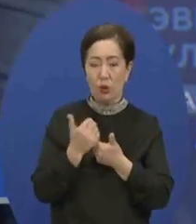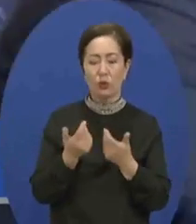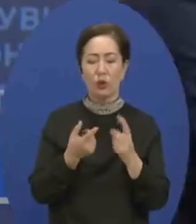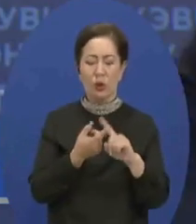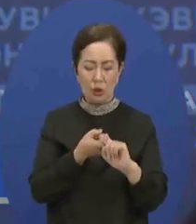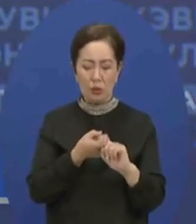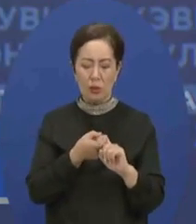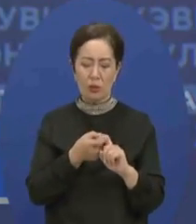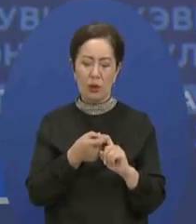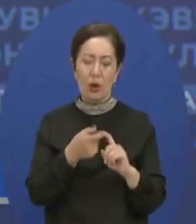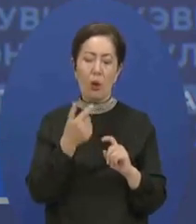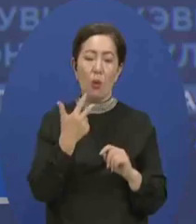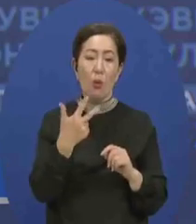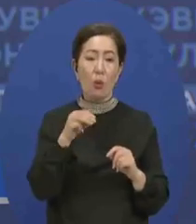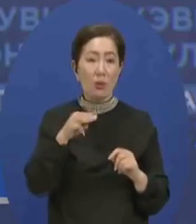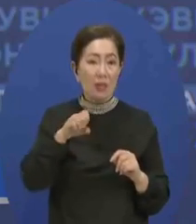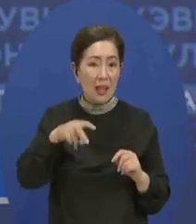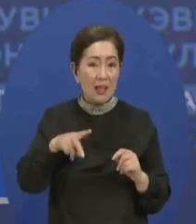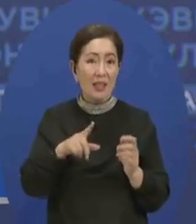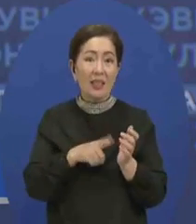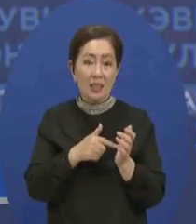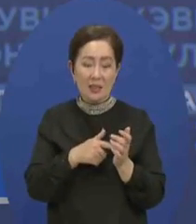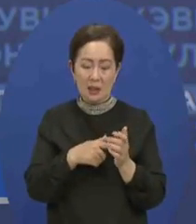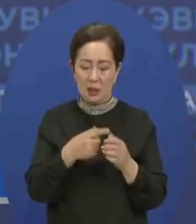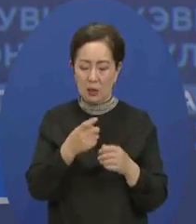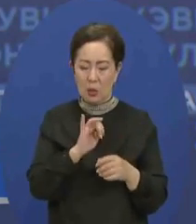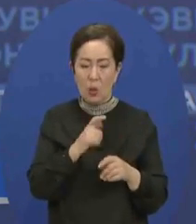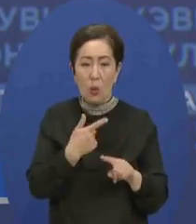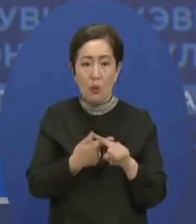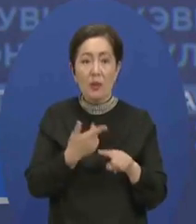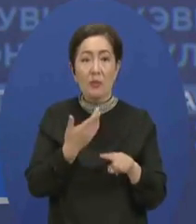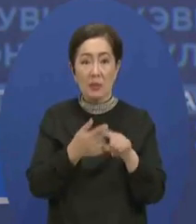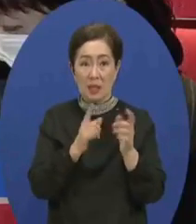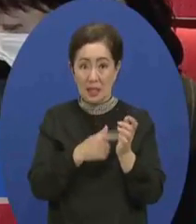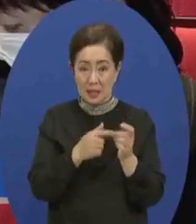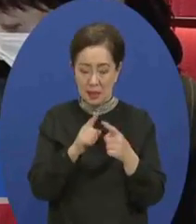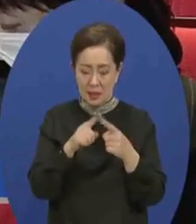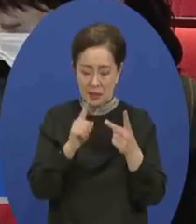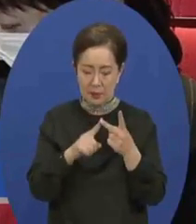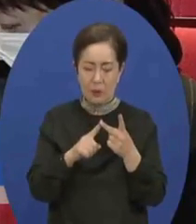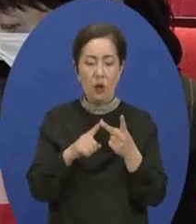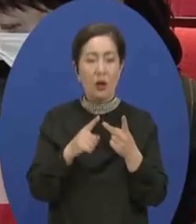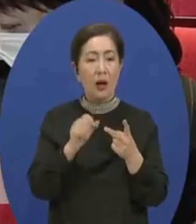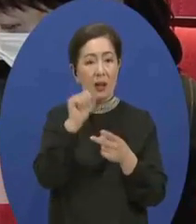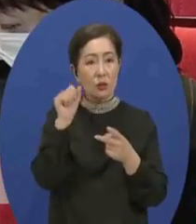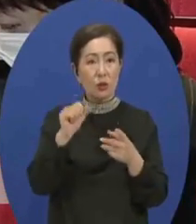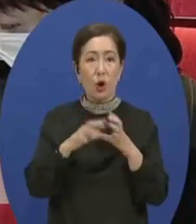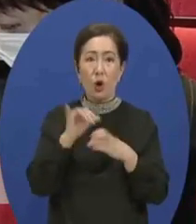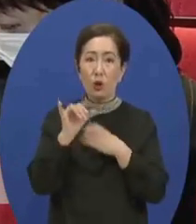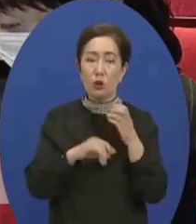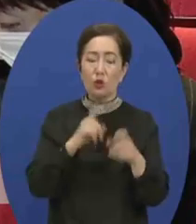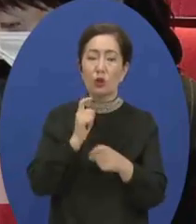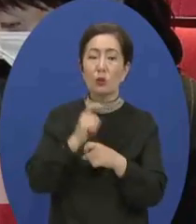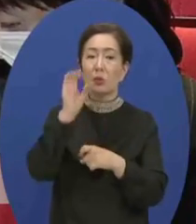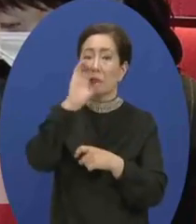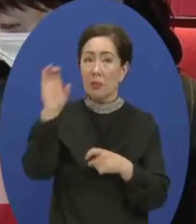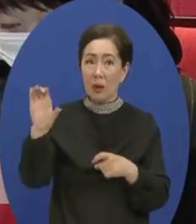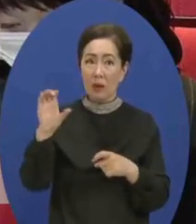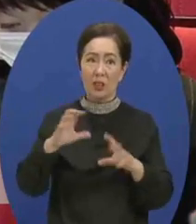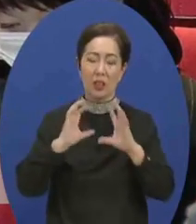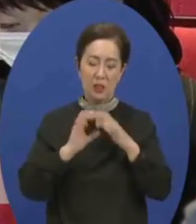хүрээнд бас тодорхой хувь хэмжээгээр нэмэгдүүлэх юм шаардлага байна. Хоёр дахь асуудал бол олон улсын хөдөлмөрийн байгууллага дэлхийн улс